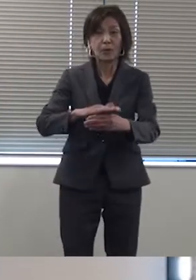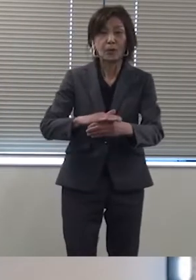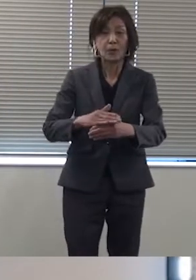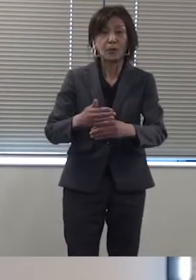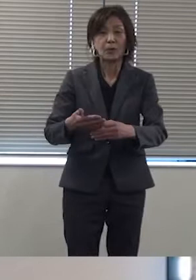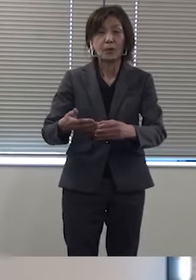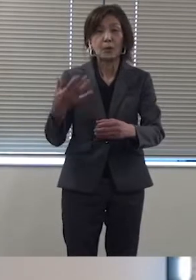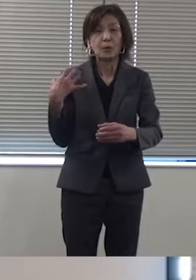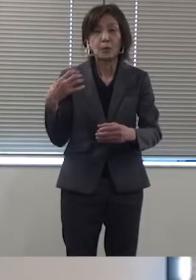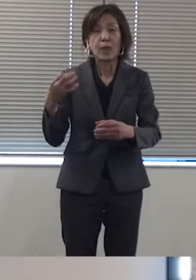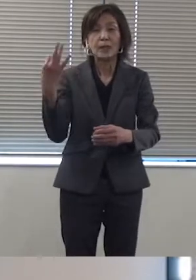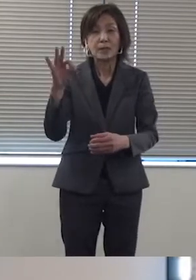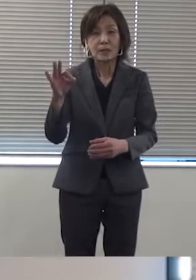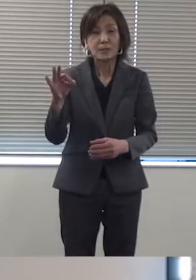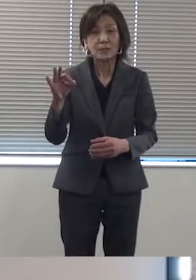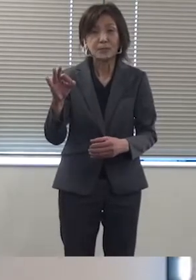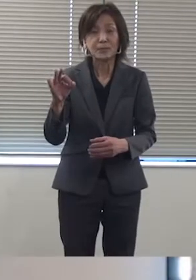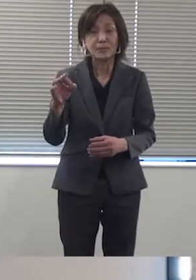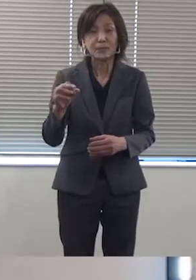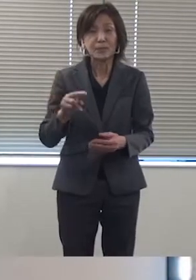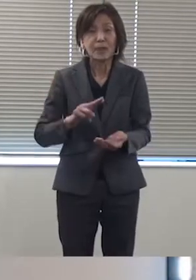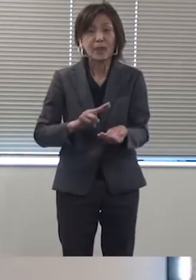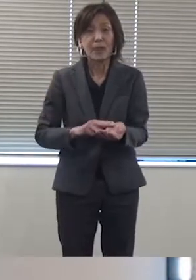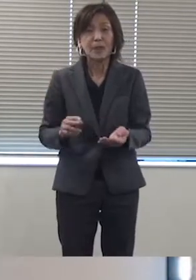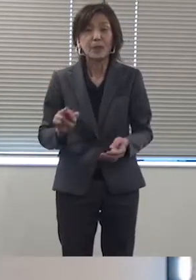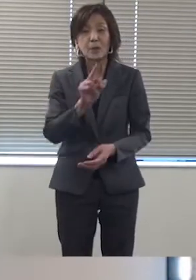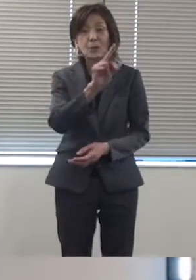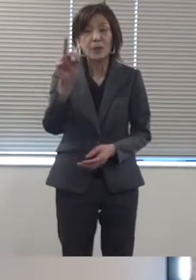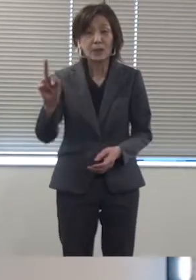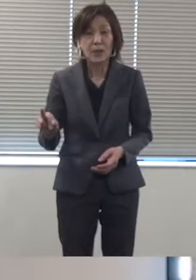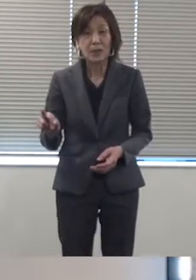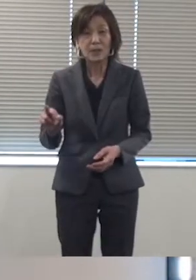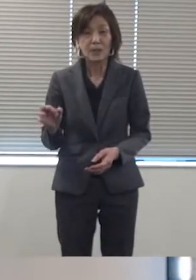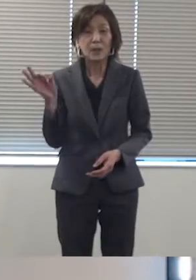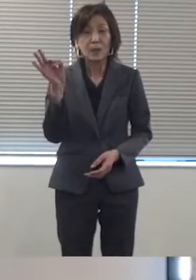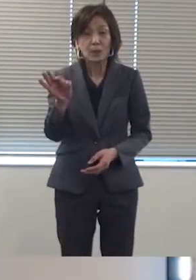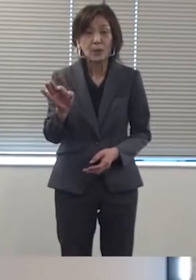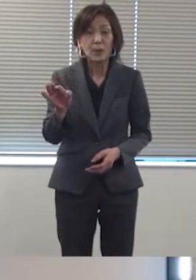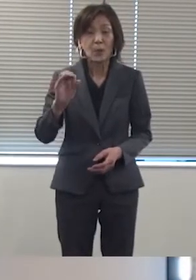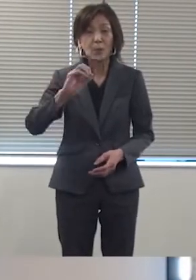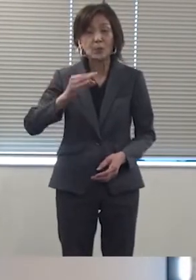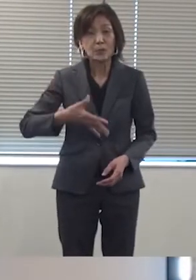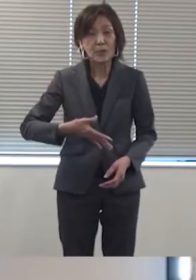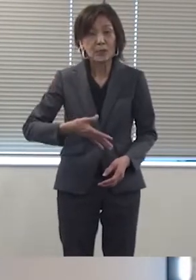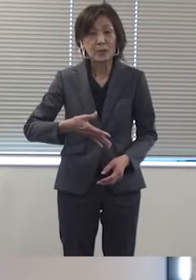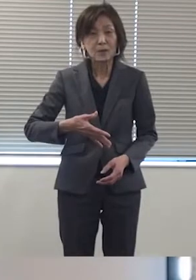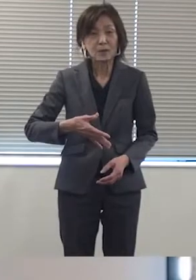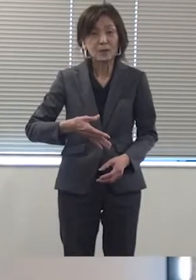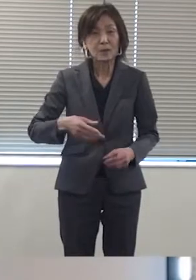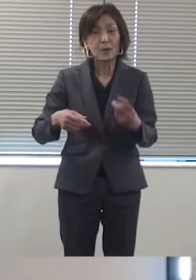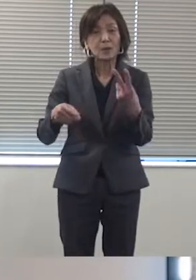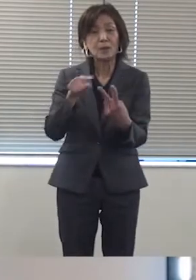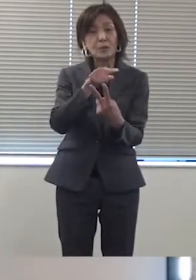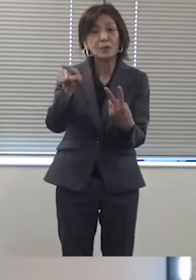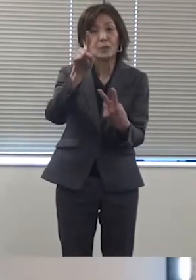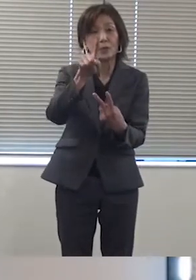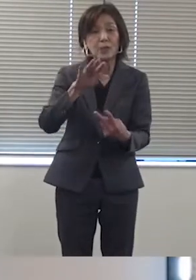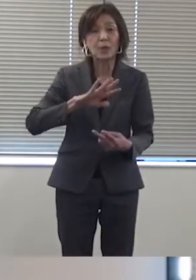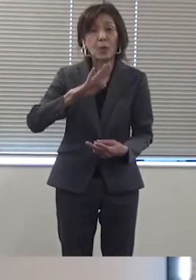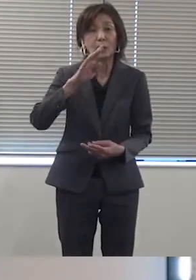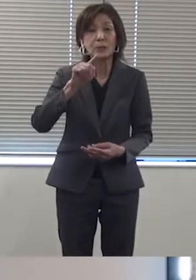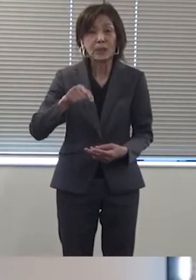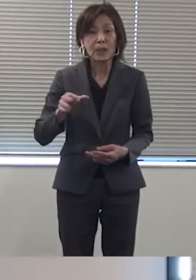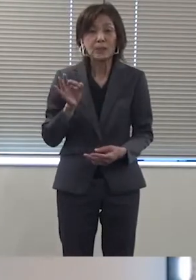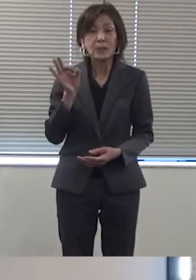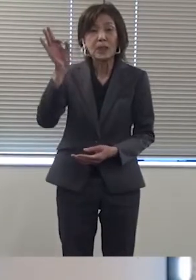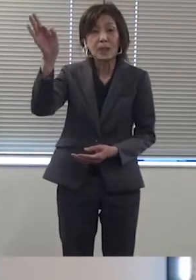が高知市に入っておりますので、その半額を高知県に支払うための病院事業交付税加担金のほか、扶